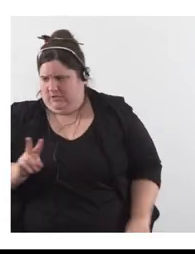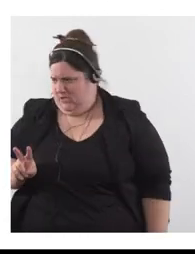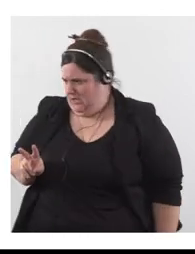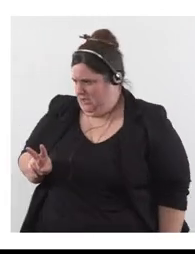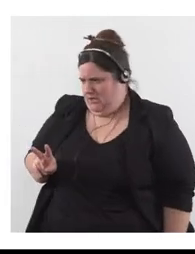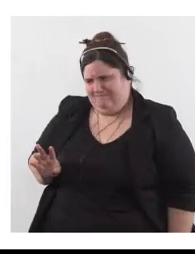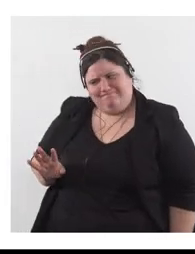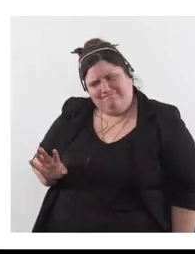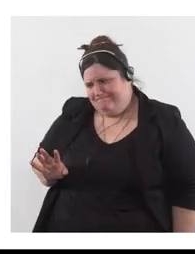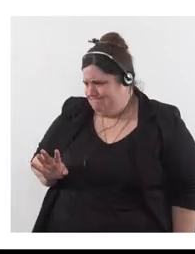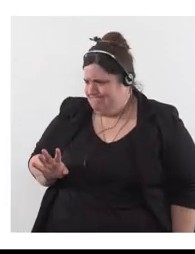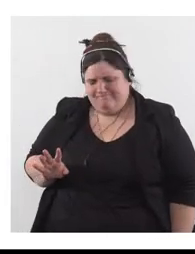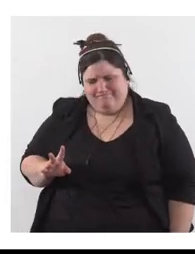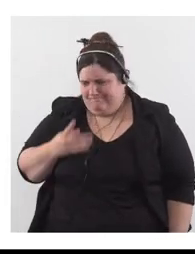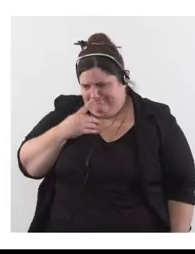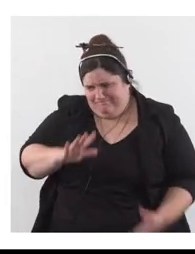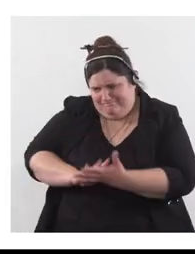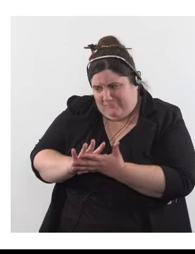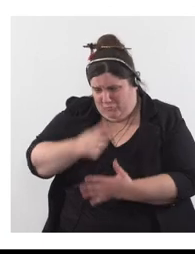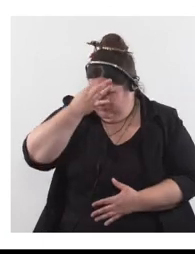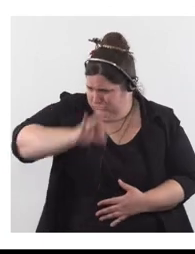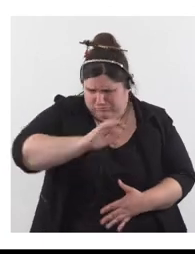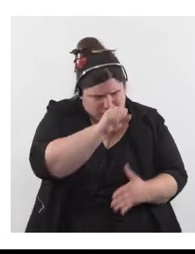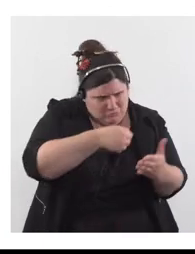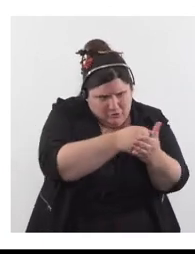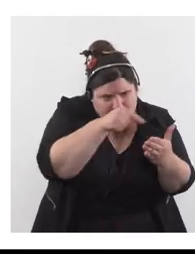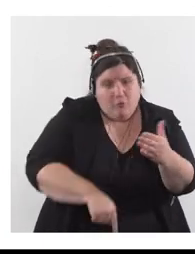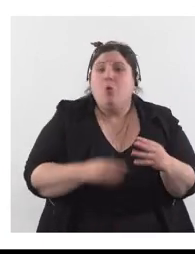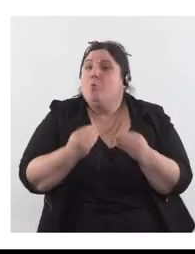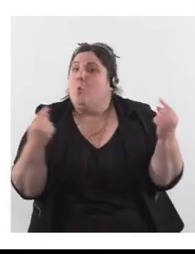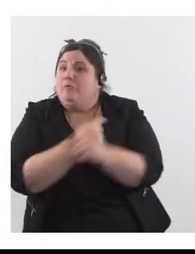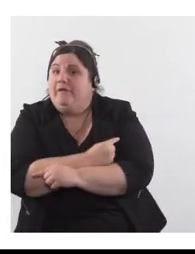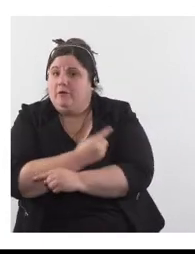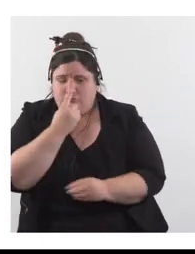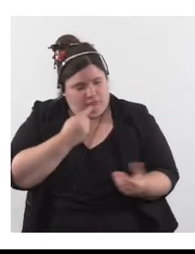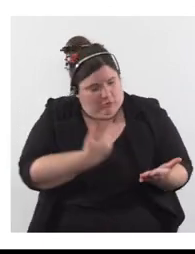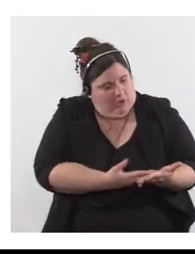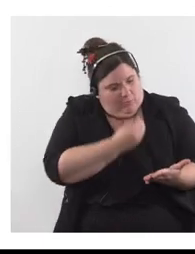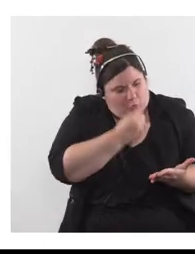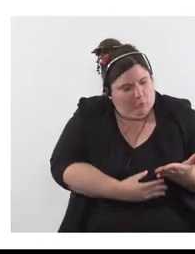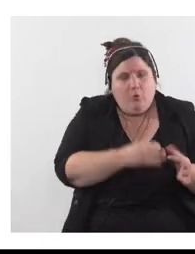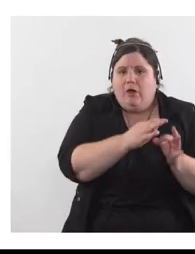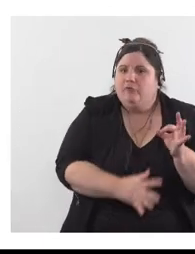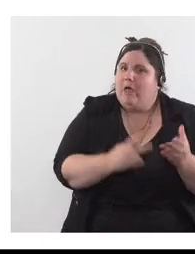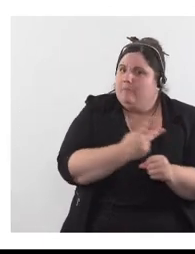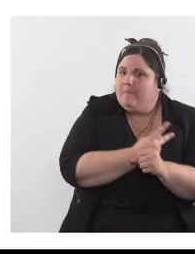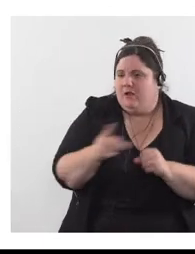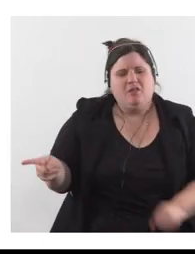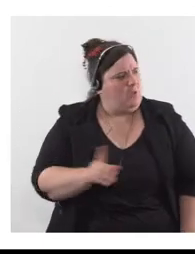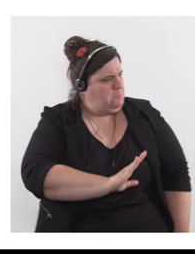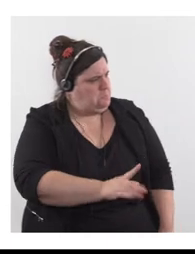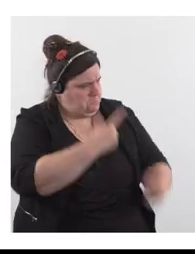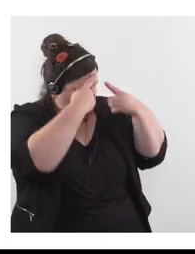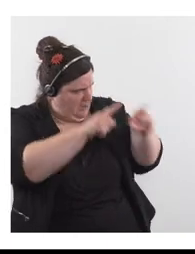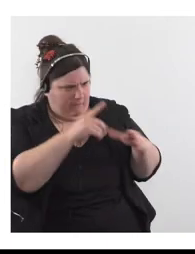à l'inverse, on se dit « tiens, ça, c'est une bonne décision, mais la victime va être insatisfaite et veut aller plus loin ». Et donc, les intérêts de l'organe de promotion de